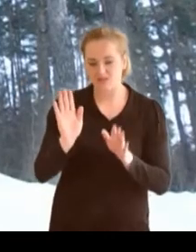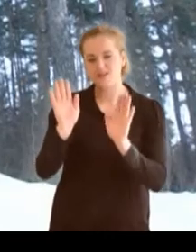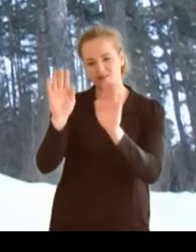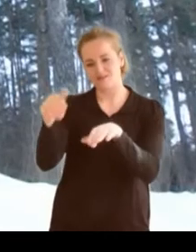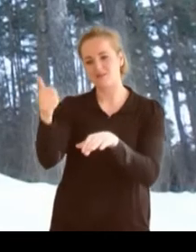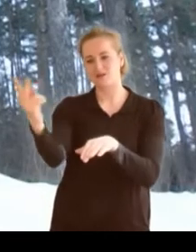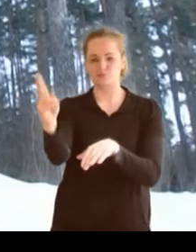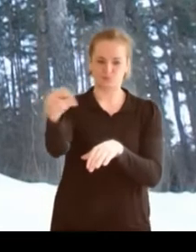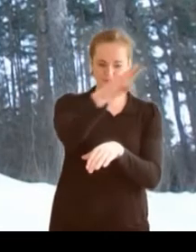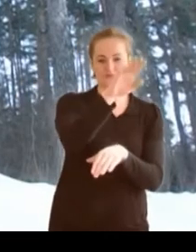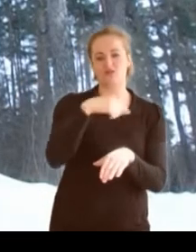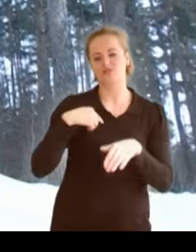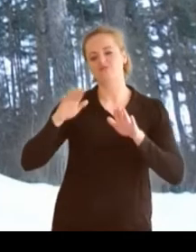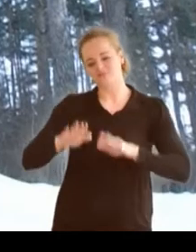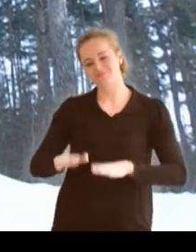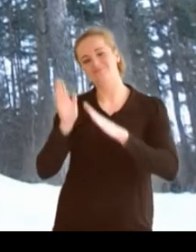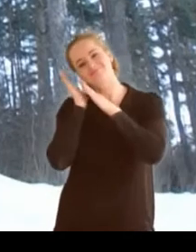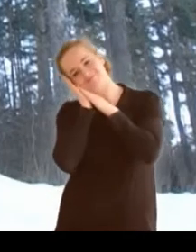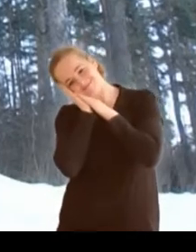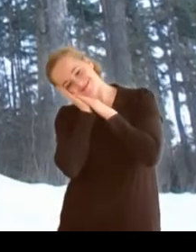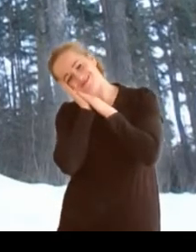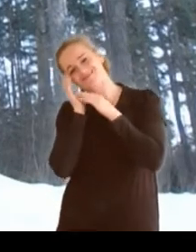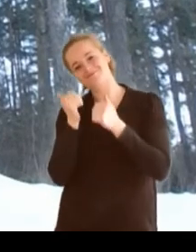Aš tai su jumis neisiu.